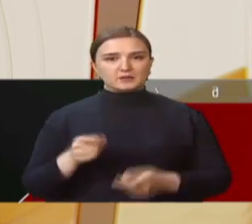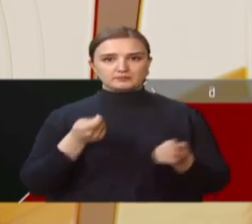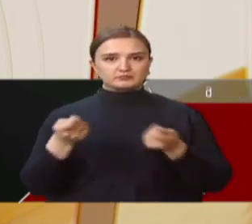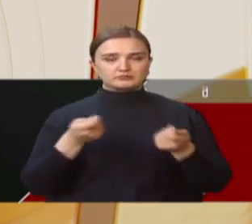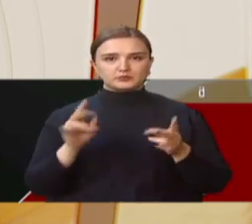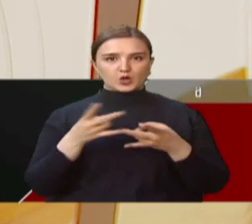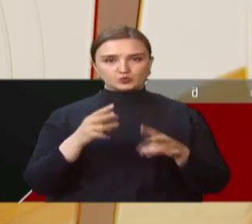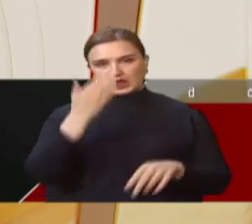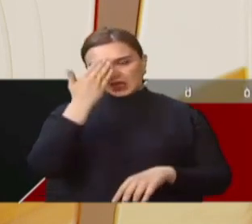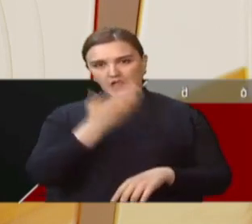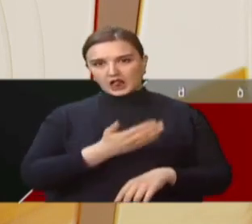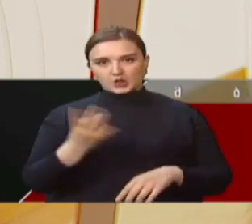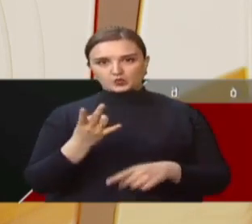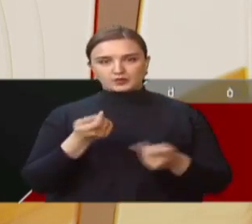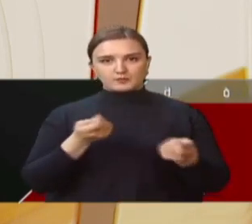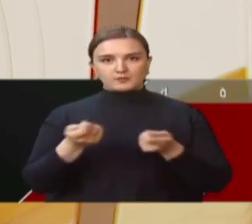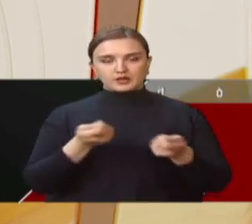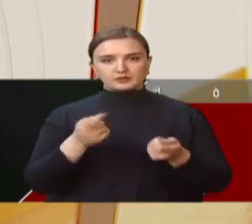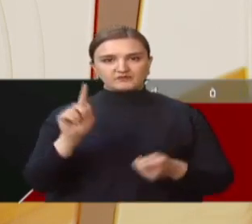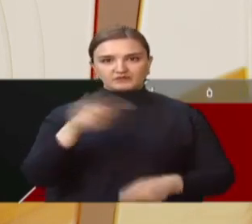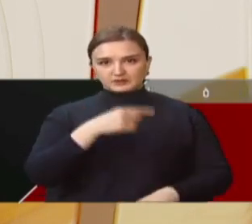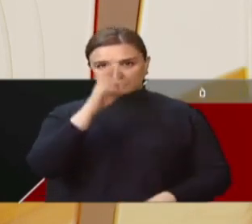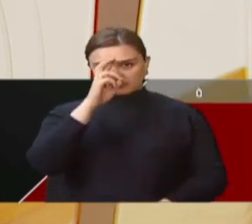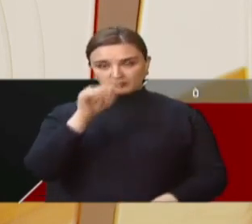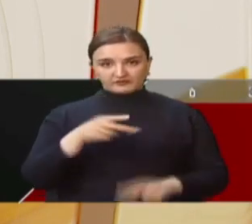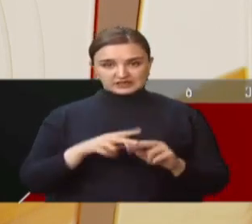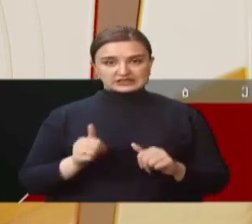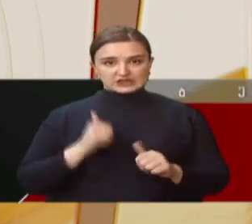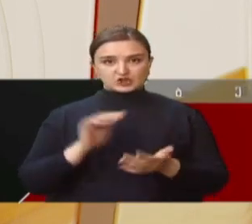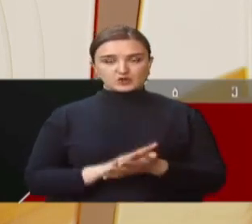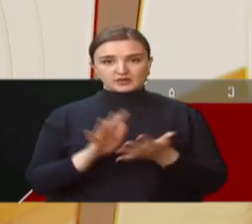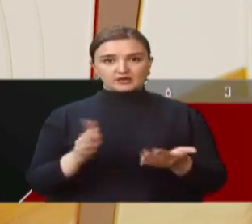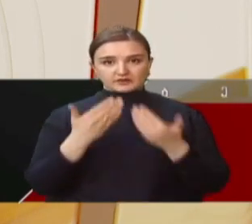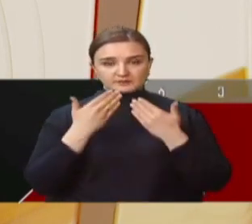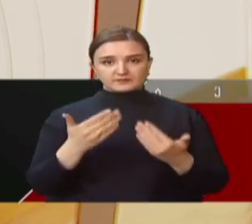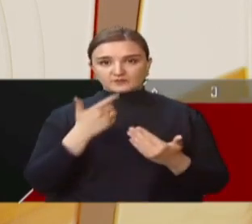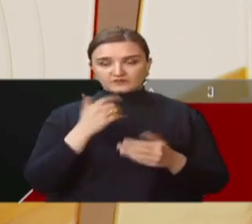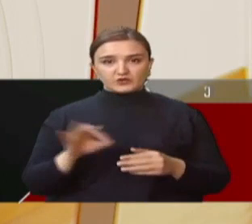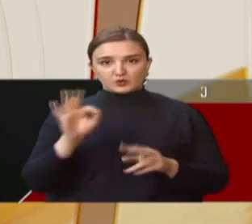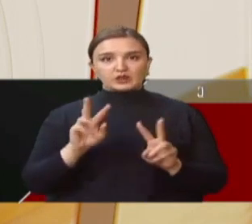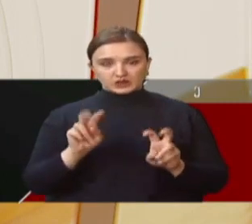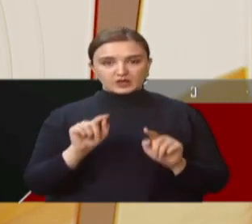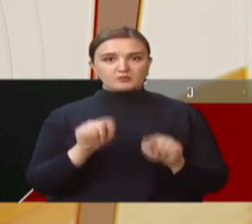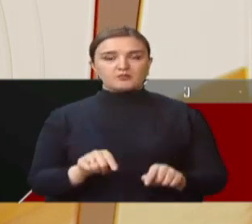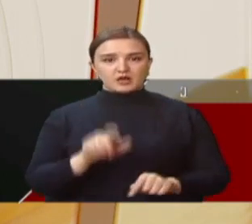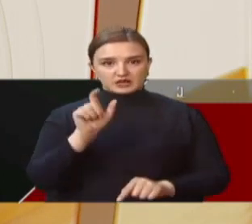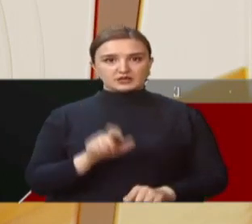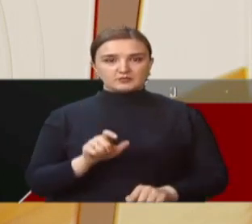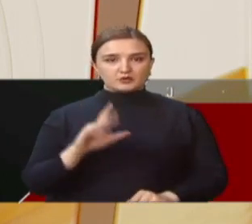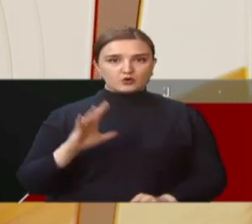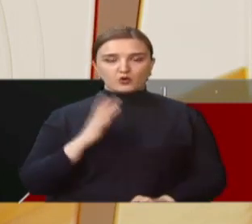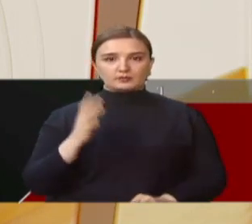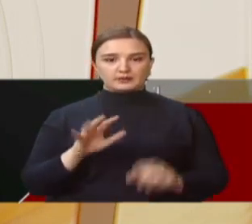udesc, halhi marta udesc, halhi sinașei, o sangari și valde bulim, tauroba, e sa ri ghirsebi și mlahua lei. Sa ca și uliste mazeț mă uidet. Adamiani,